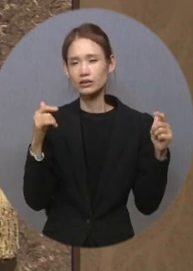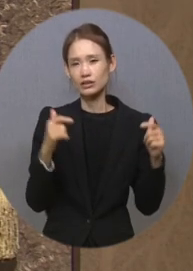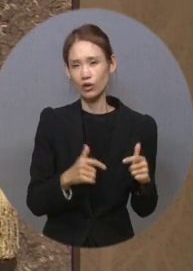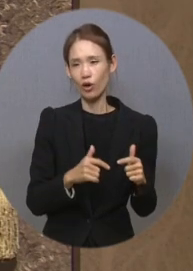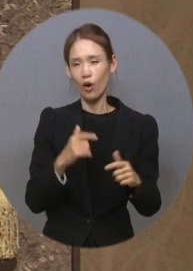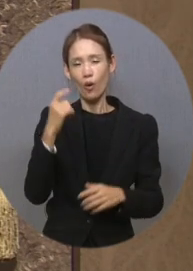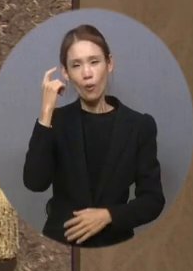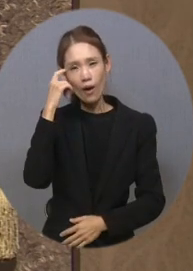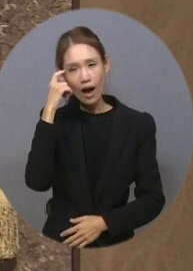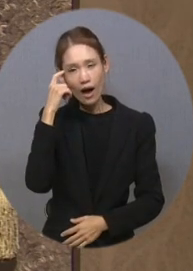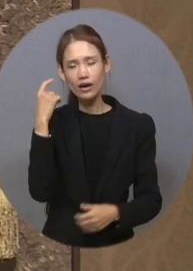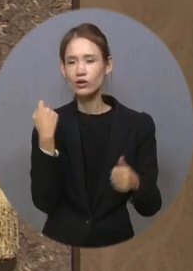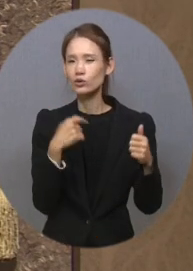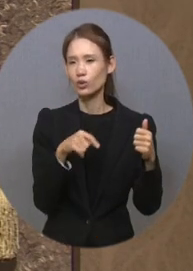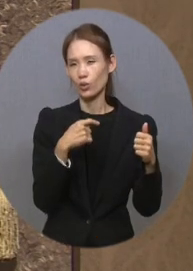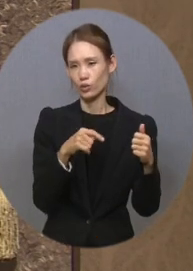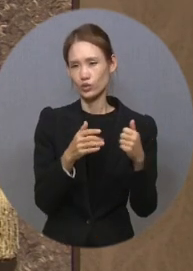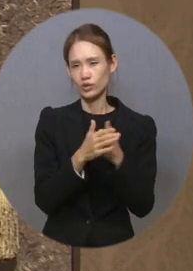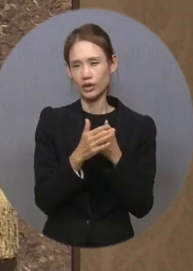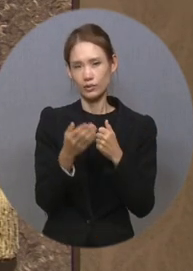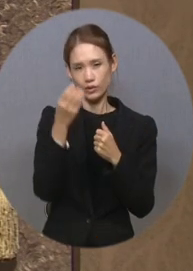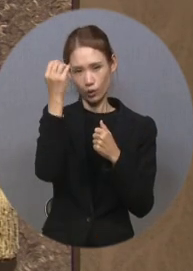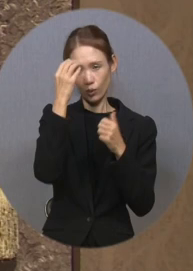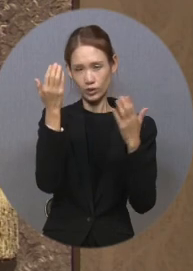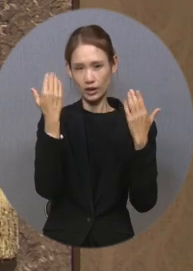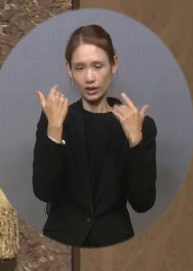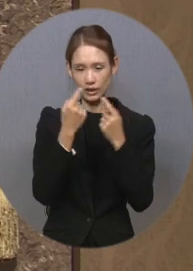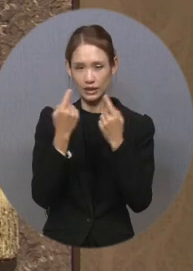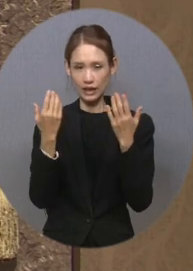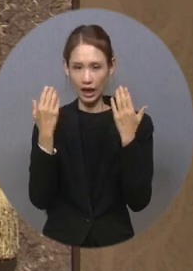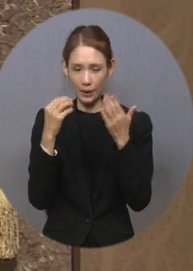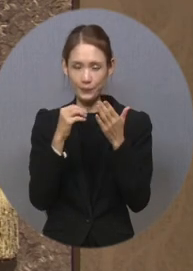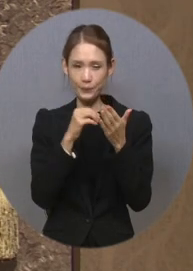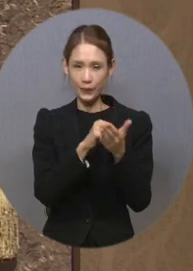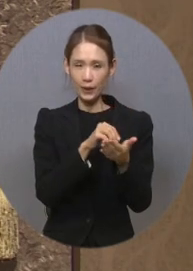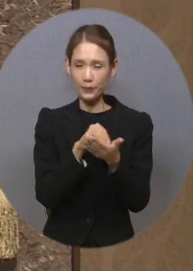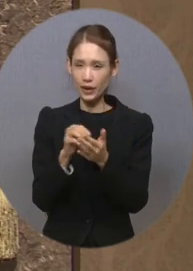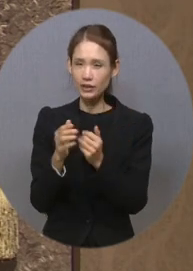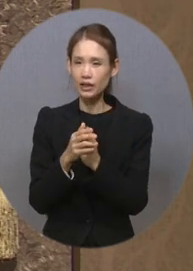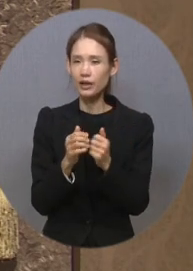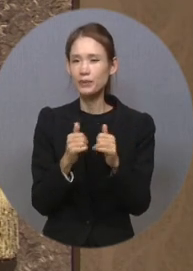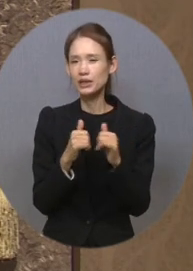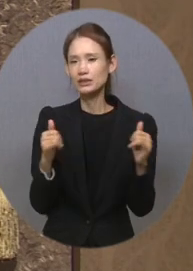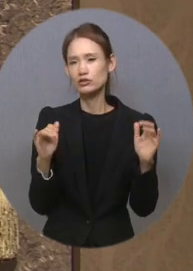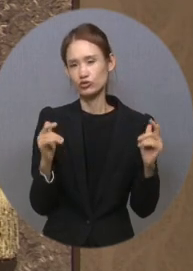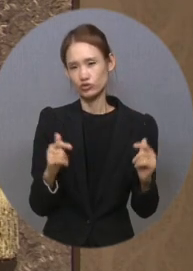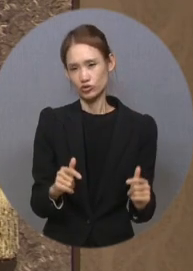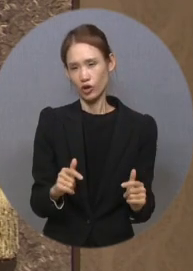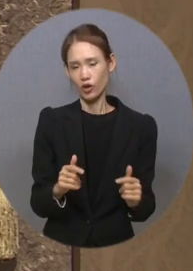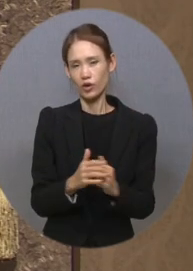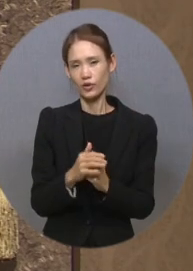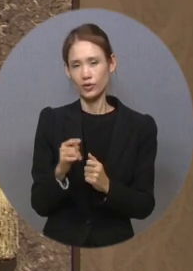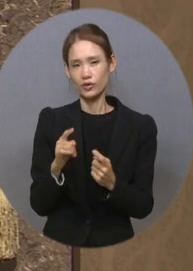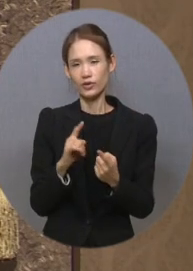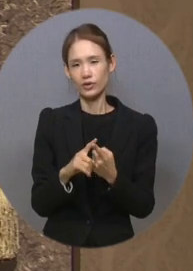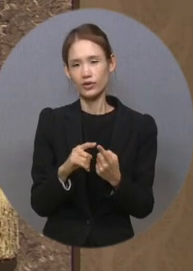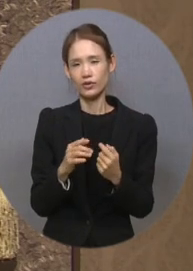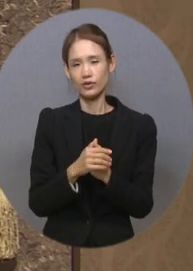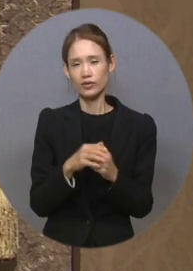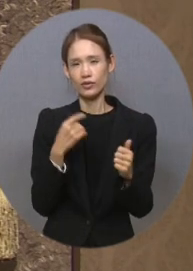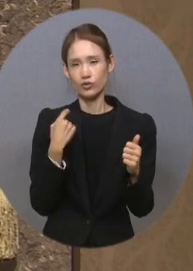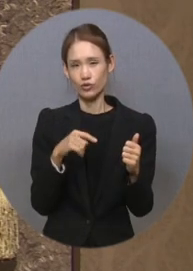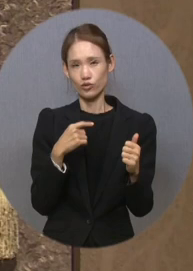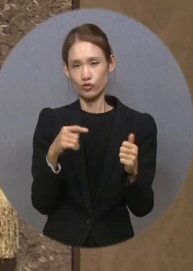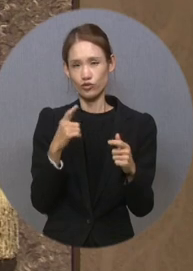교육 때문에 네. 고등학교, 대학 하면서 많이 유출이 되고 그러거든요. 그런 측면에서 교육에